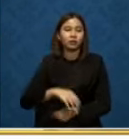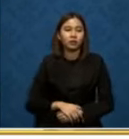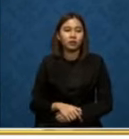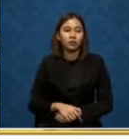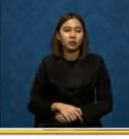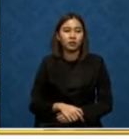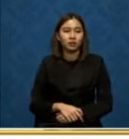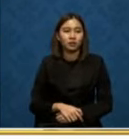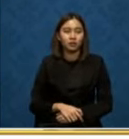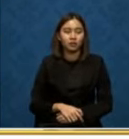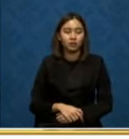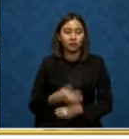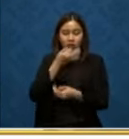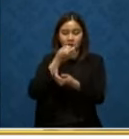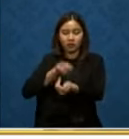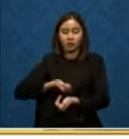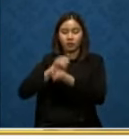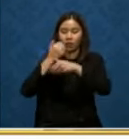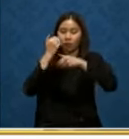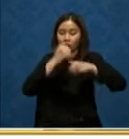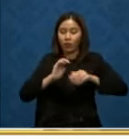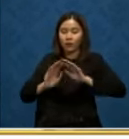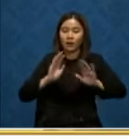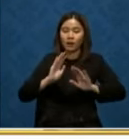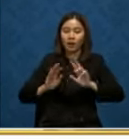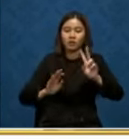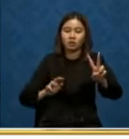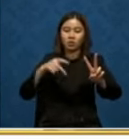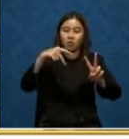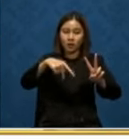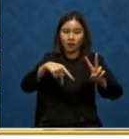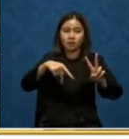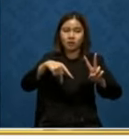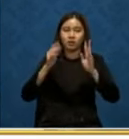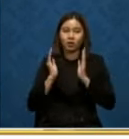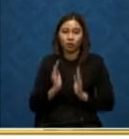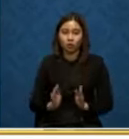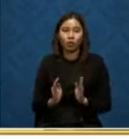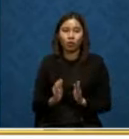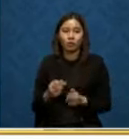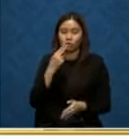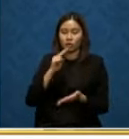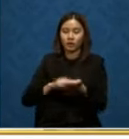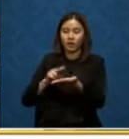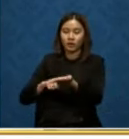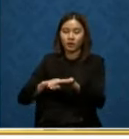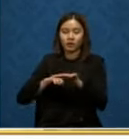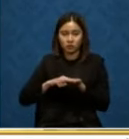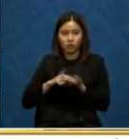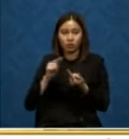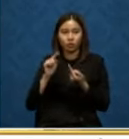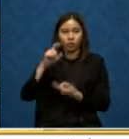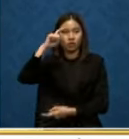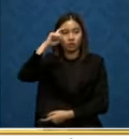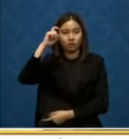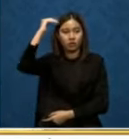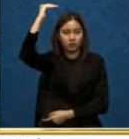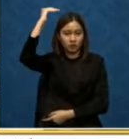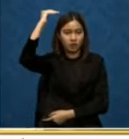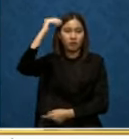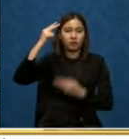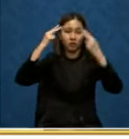พร้อมทั้งเกษตรกรชาวไร่อ้อยอีกประมาณ2,000คนได้เข้ายื่นหนังสือร้องเรียนต่อนายเศรษฐา